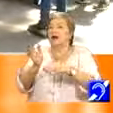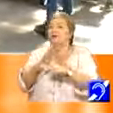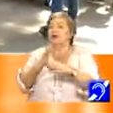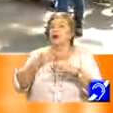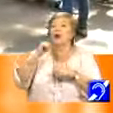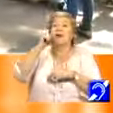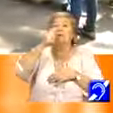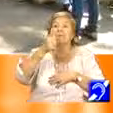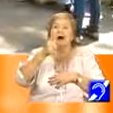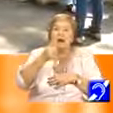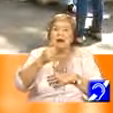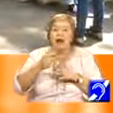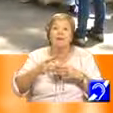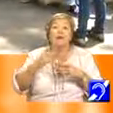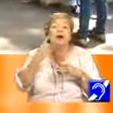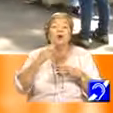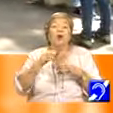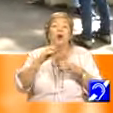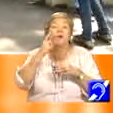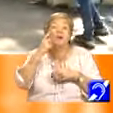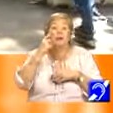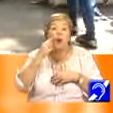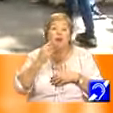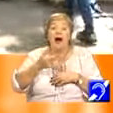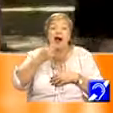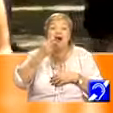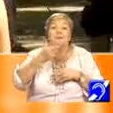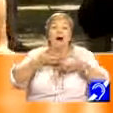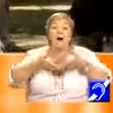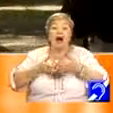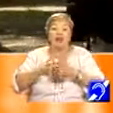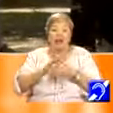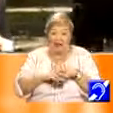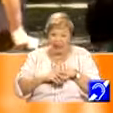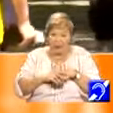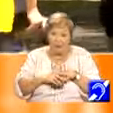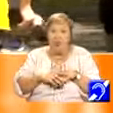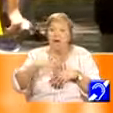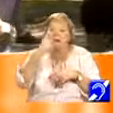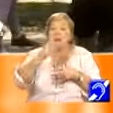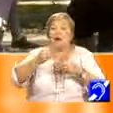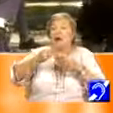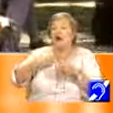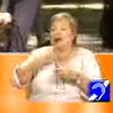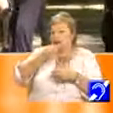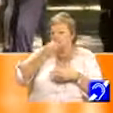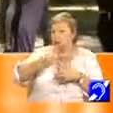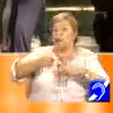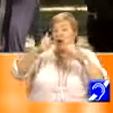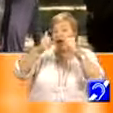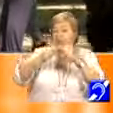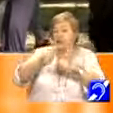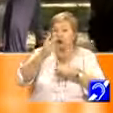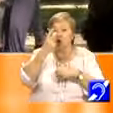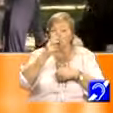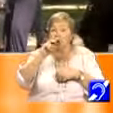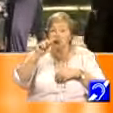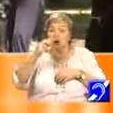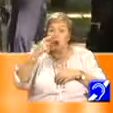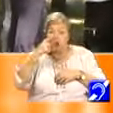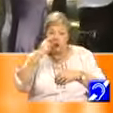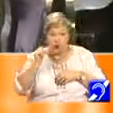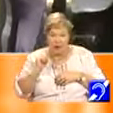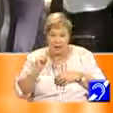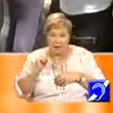cu testul la limba maternă. Primele rezultate vor fi afișate pe 29 iunie. Tot